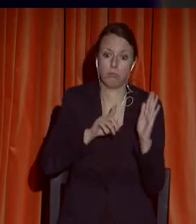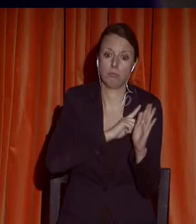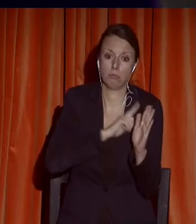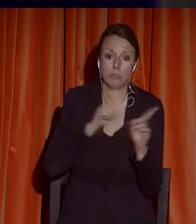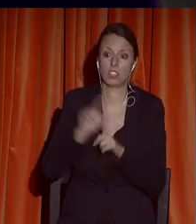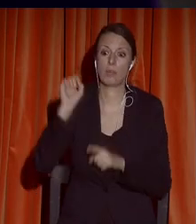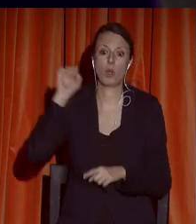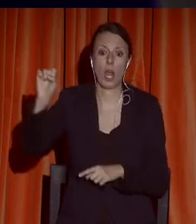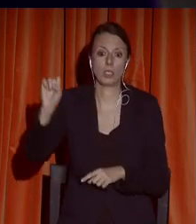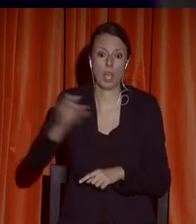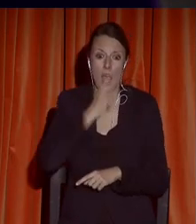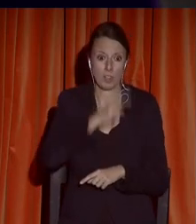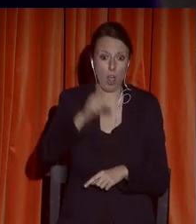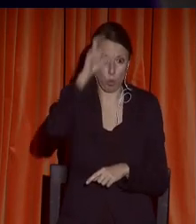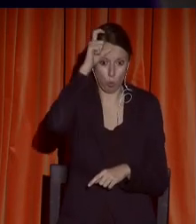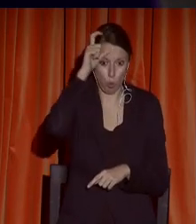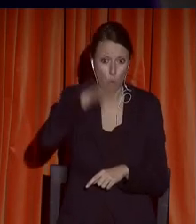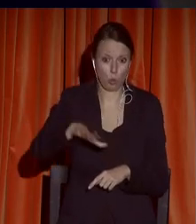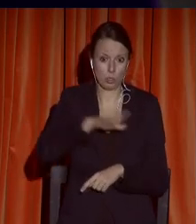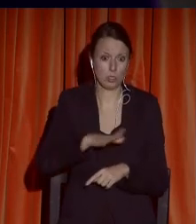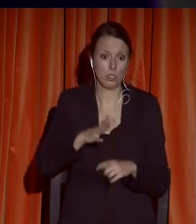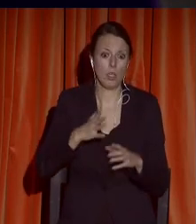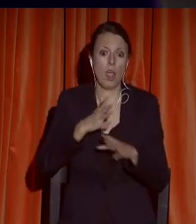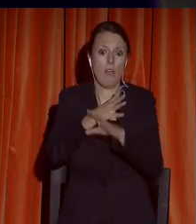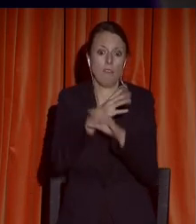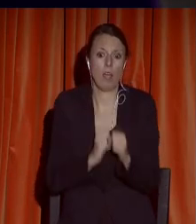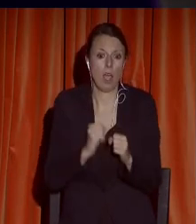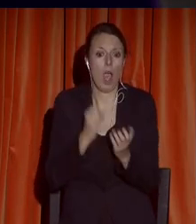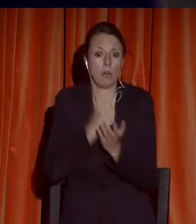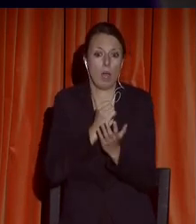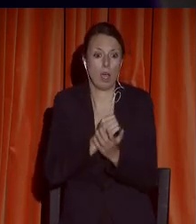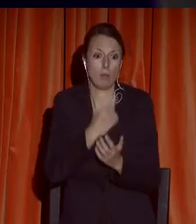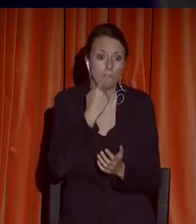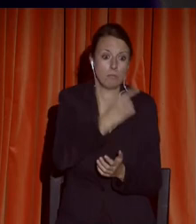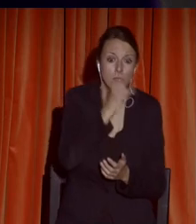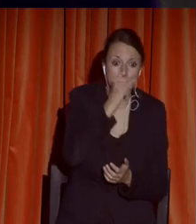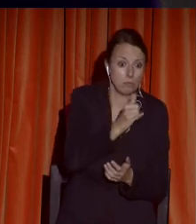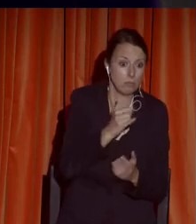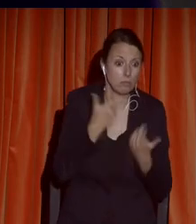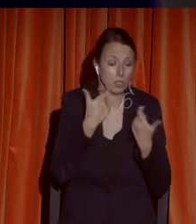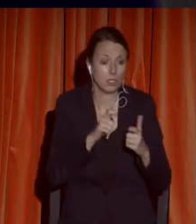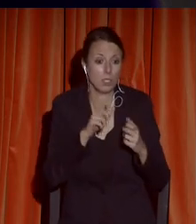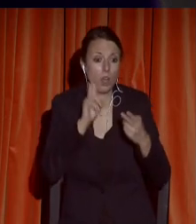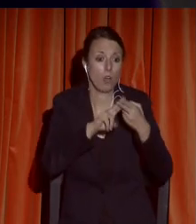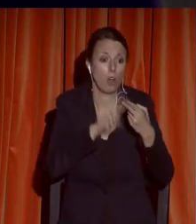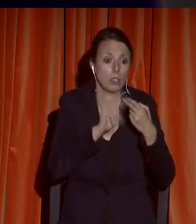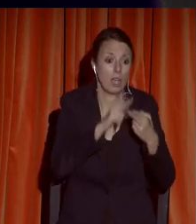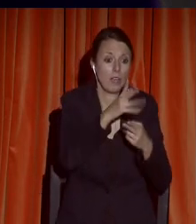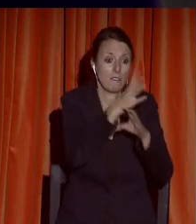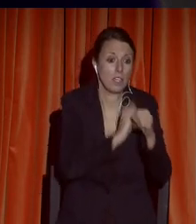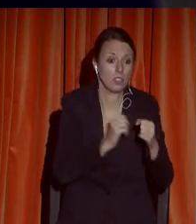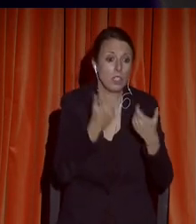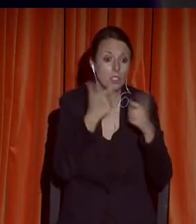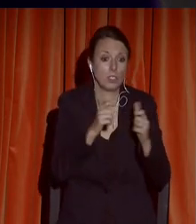Turcji siedzą więźniowie w więzieniach, jak prawnik nie może się odezwać, bo ryzykuje więzieniem, a poważni prawnicy,